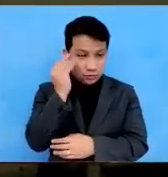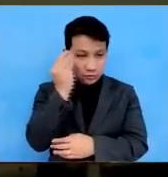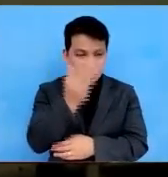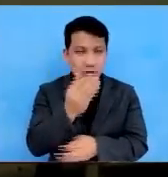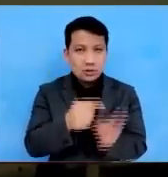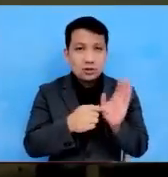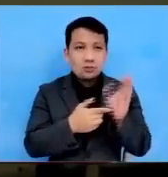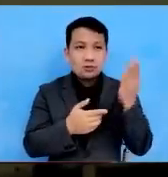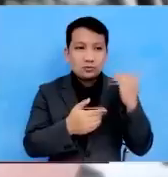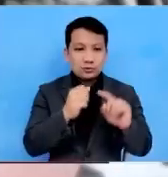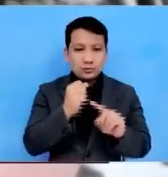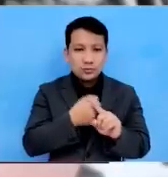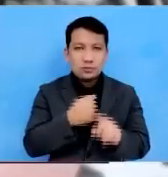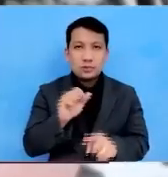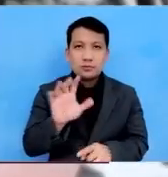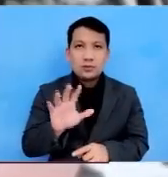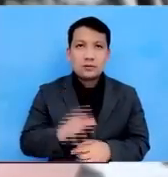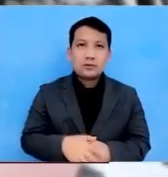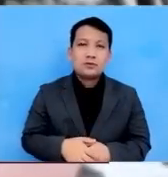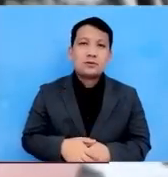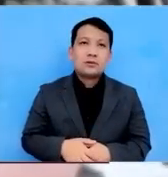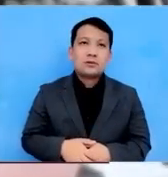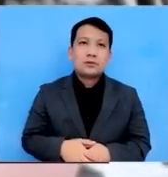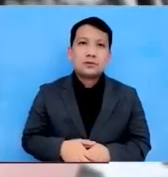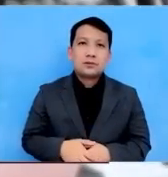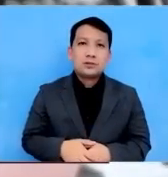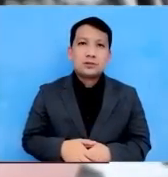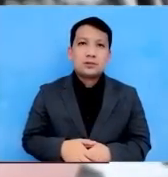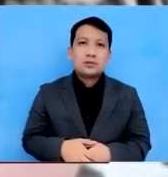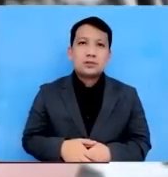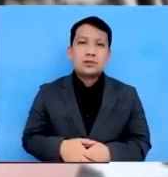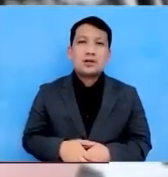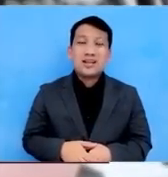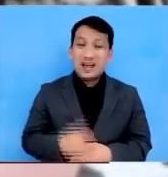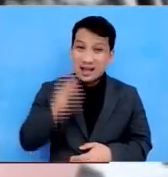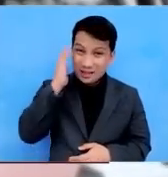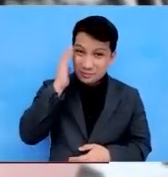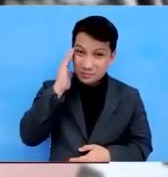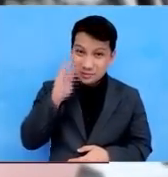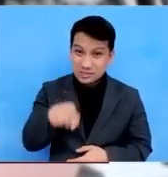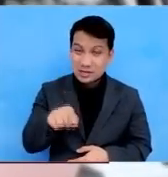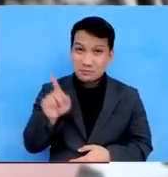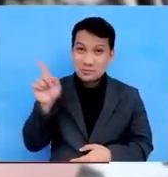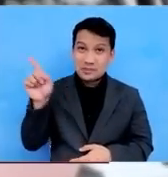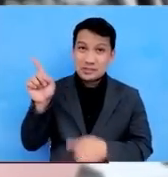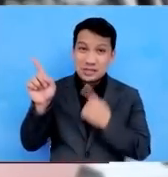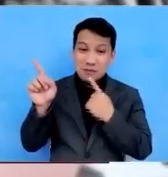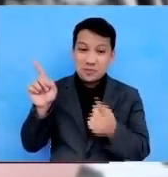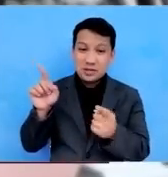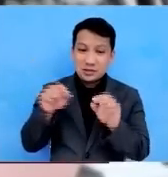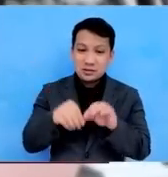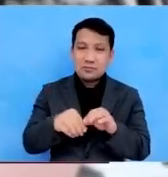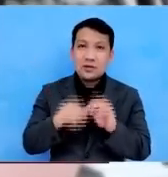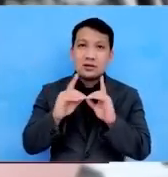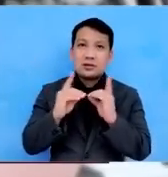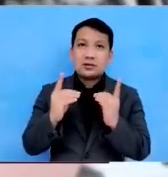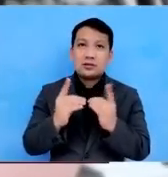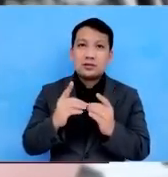September 5. Alam niyo ba na merong opisyal sa Department of